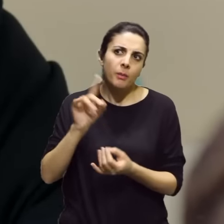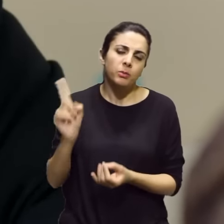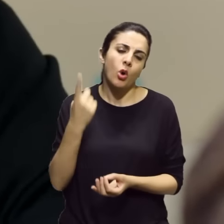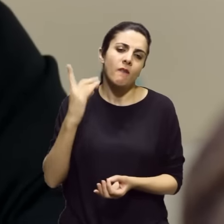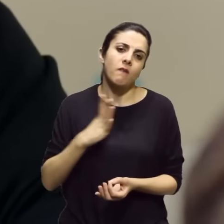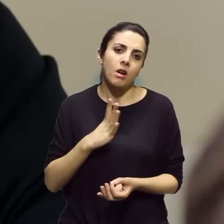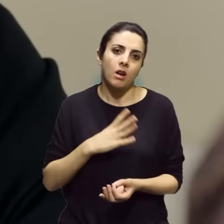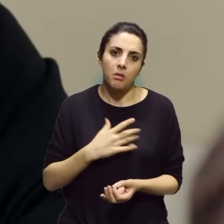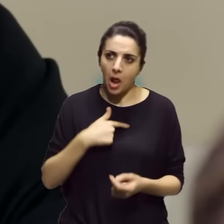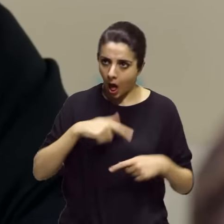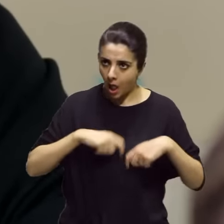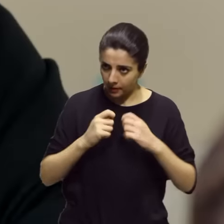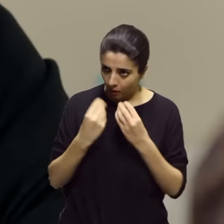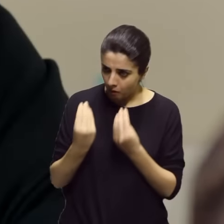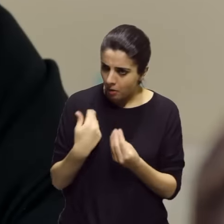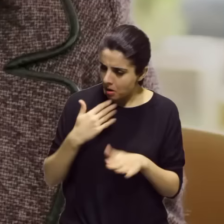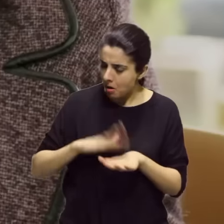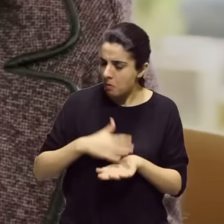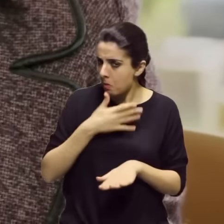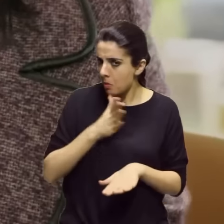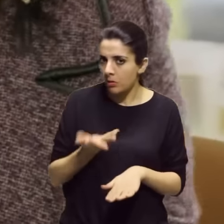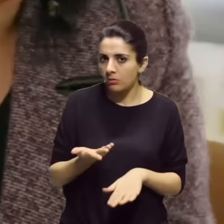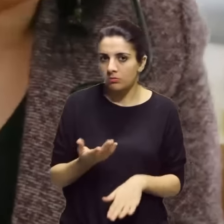var. Bilmeden kalbini mi kırdım, ne yaptım çocuğun?